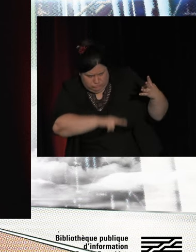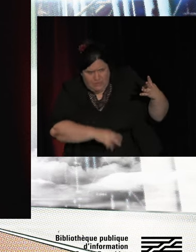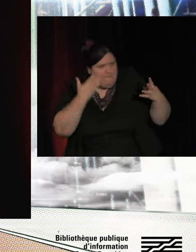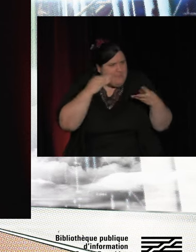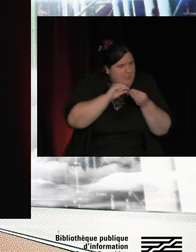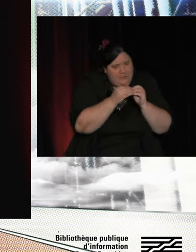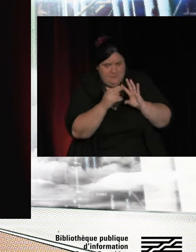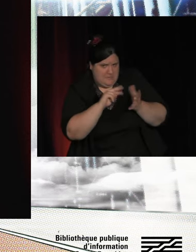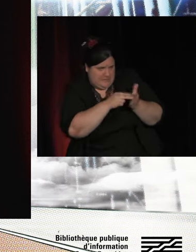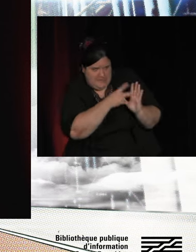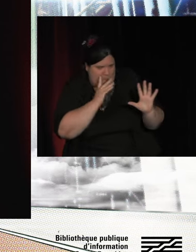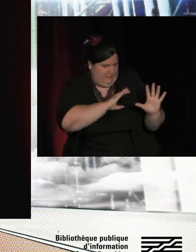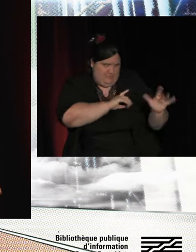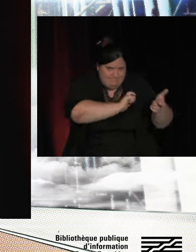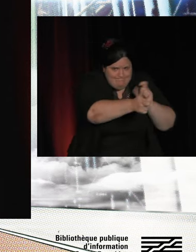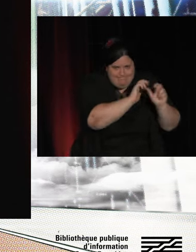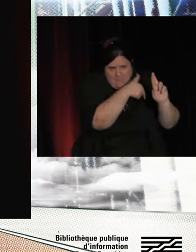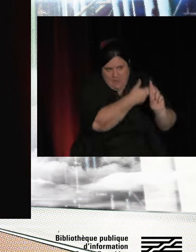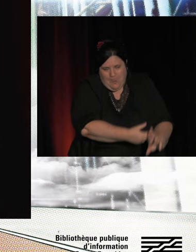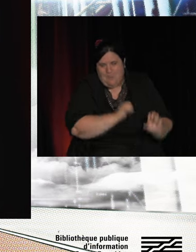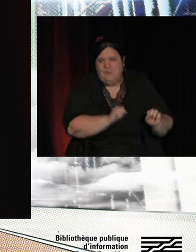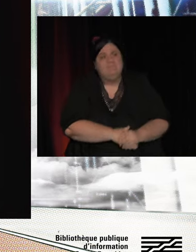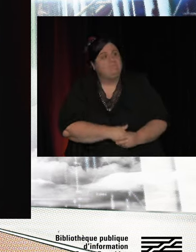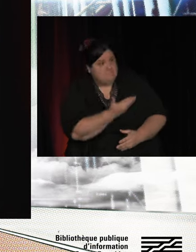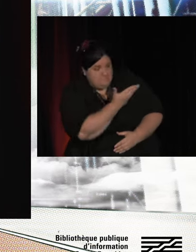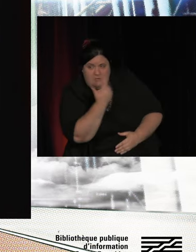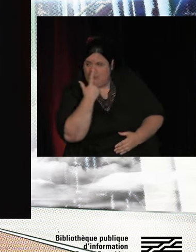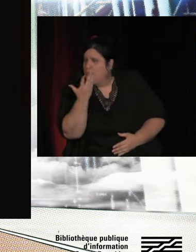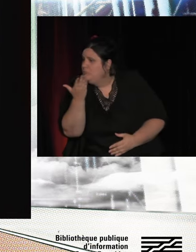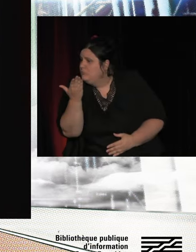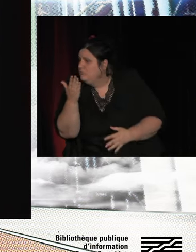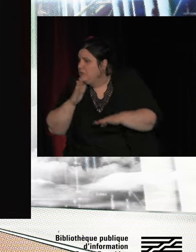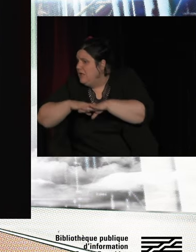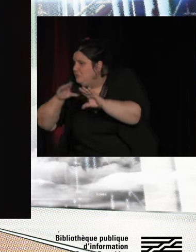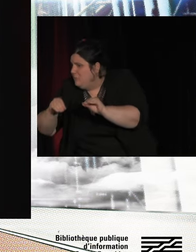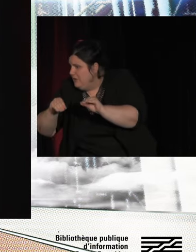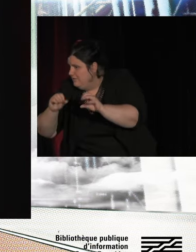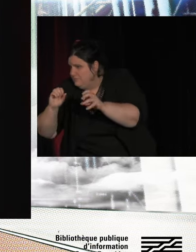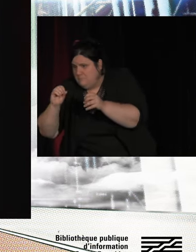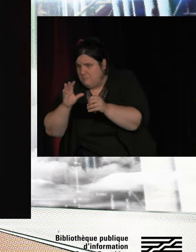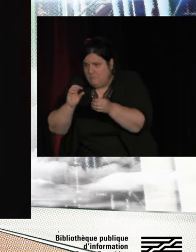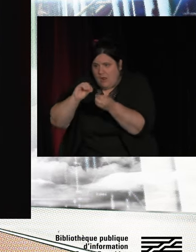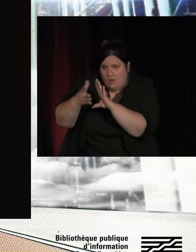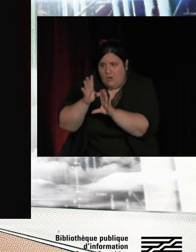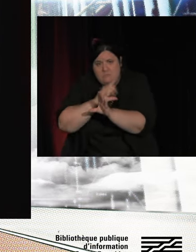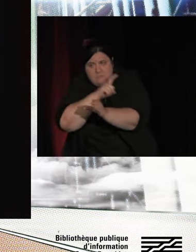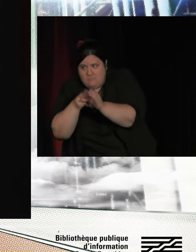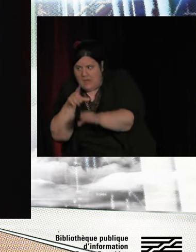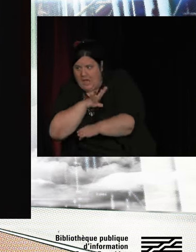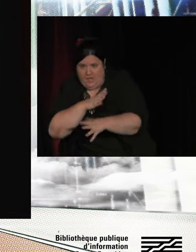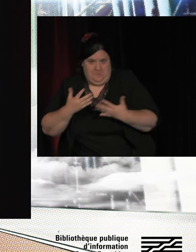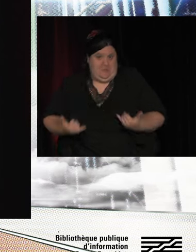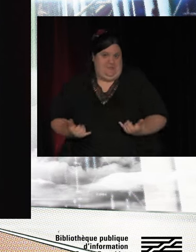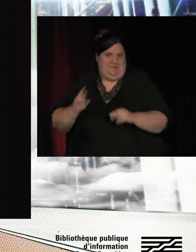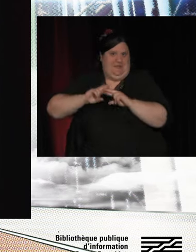essaiera d'interagir. Et vous pouvez, vous aussi si vous le voulez... Si vous captez, moi normalement je capte, mais apparemment j'ai un réseau